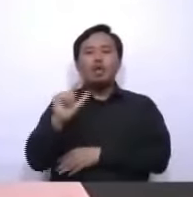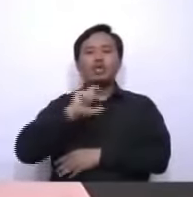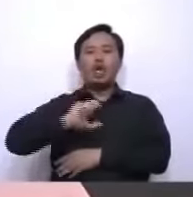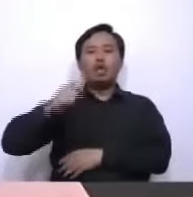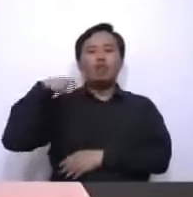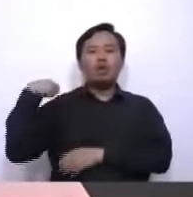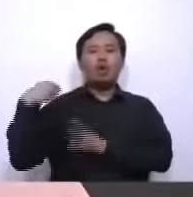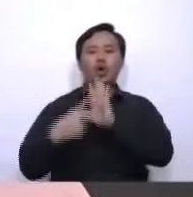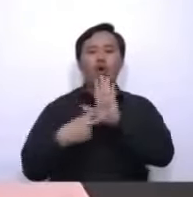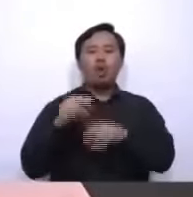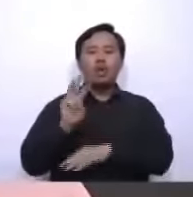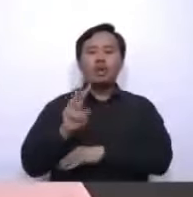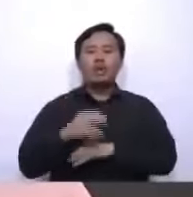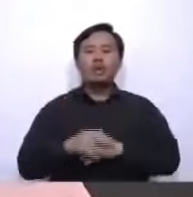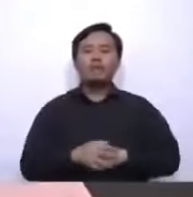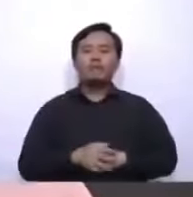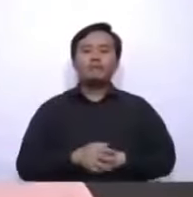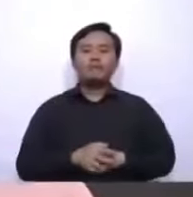nomor urut 3.